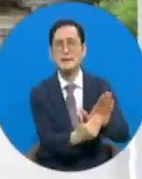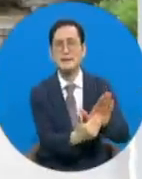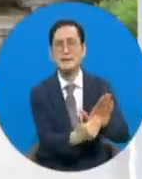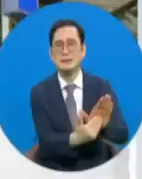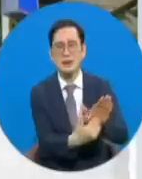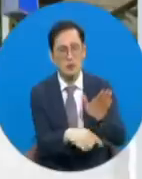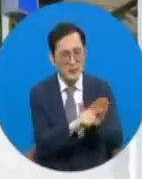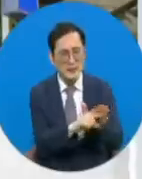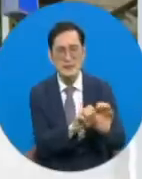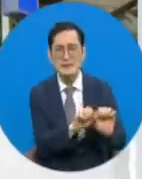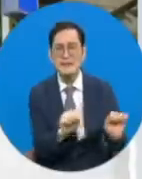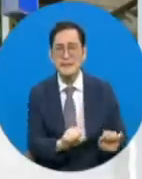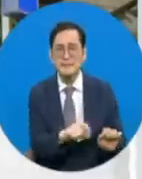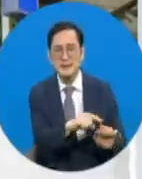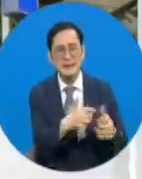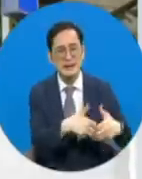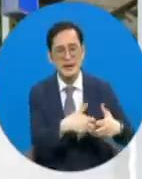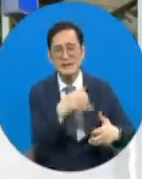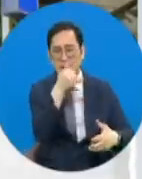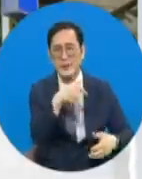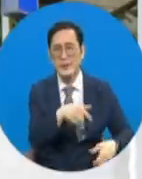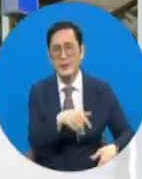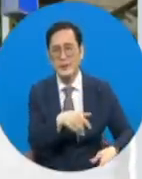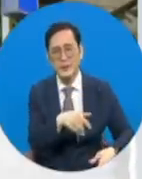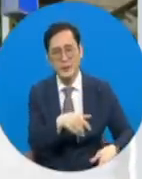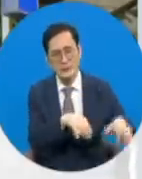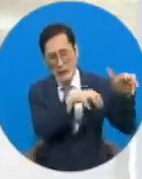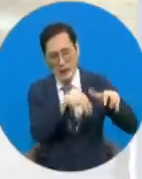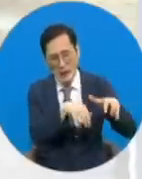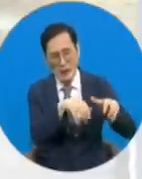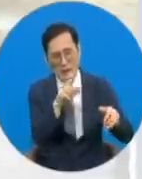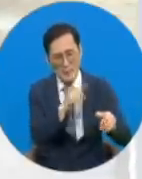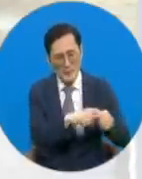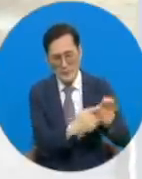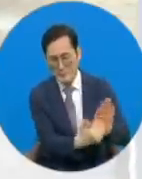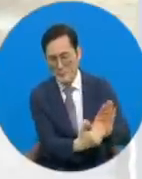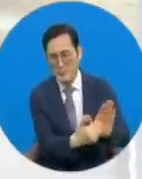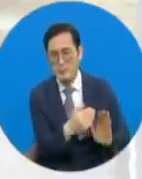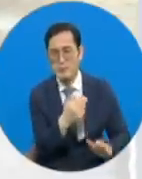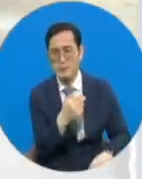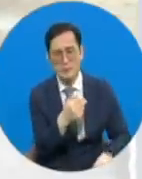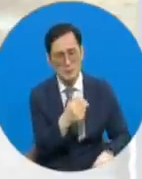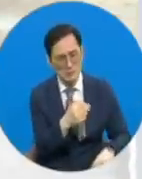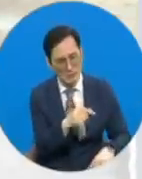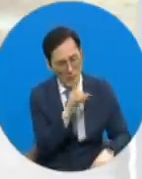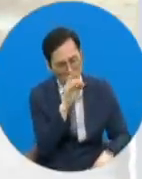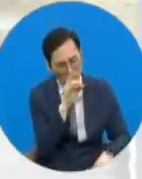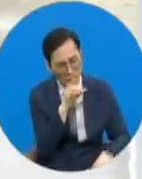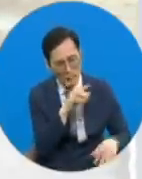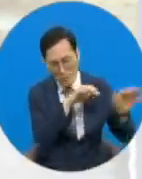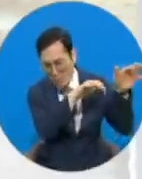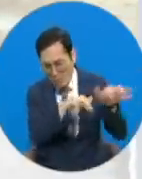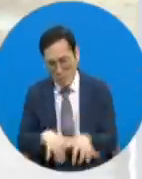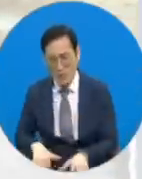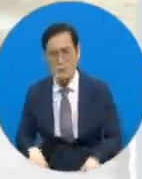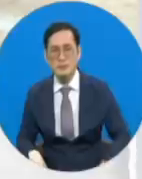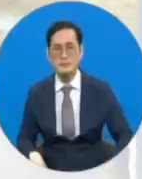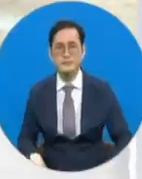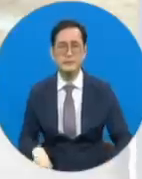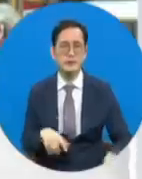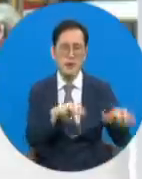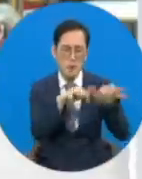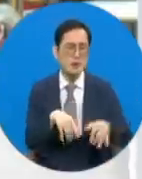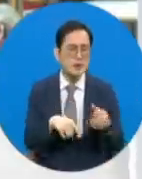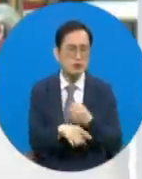안 됐다고 하는 거 보니까 아마 한 달 전에 안전점검 했음에도 불구하고 왜 이런 결과가 나왔는지에 대해서 구체적으로 아마 검사를